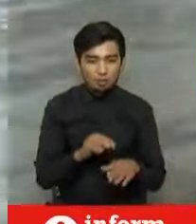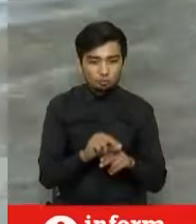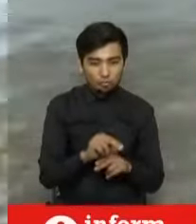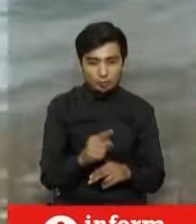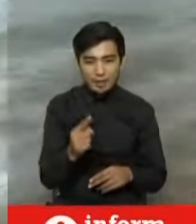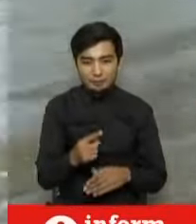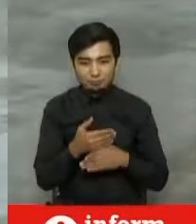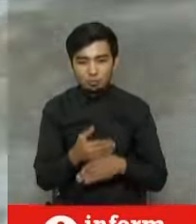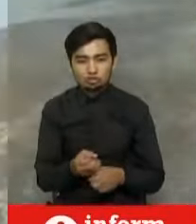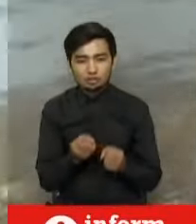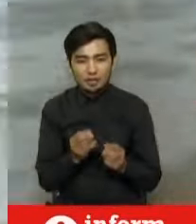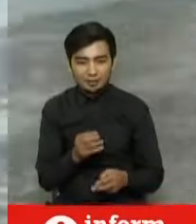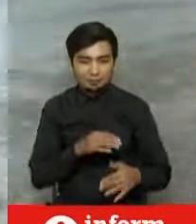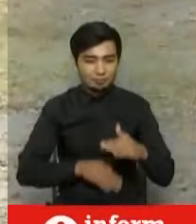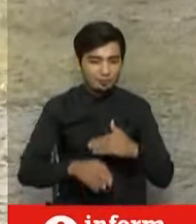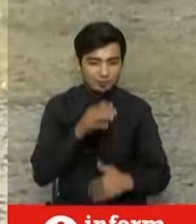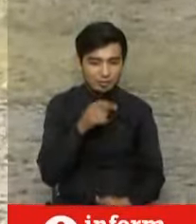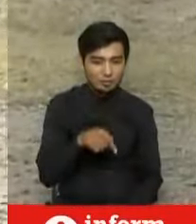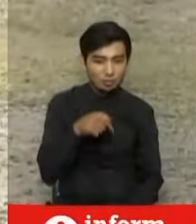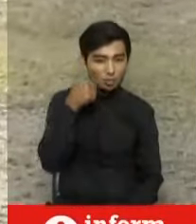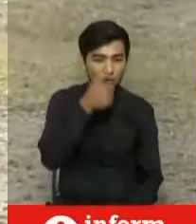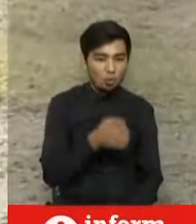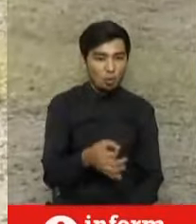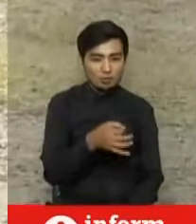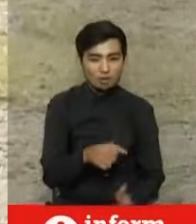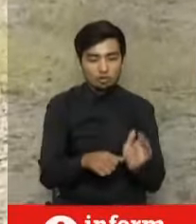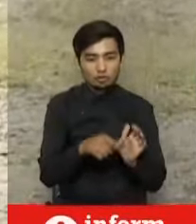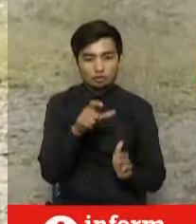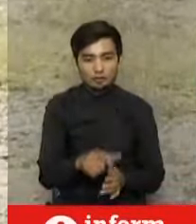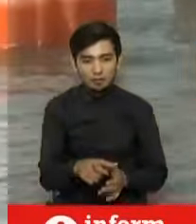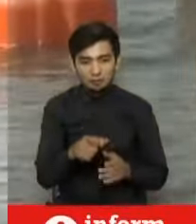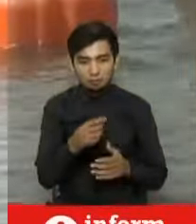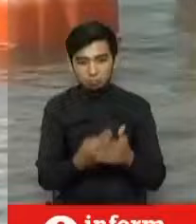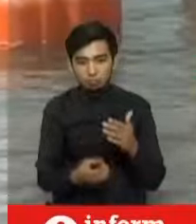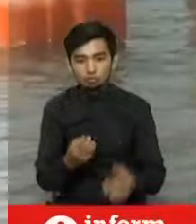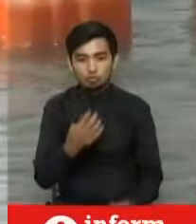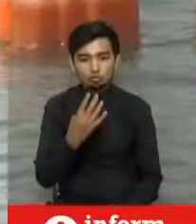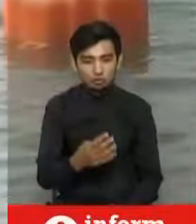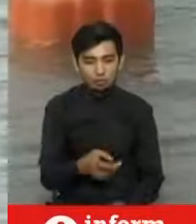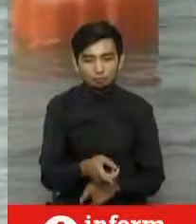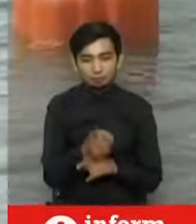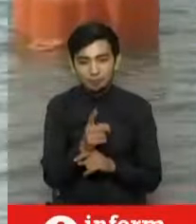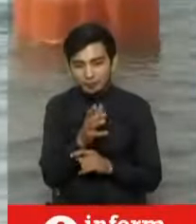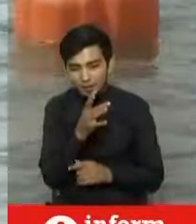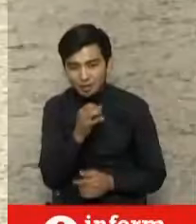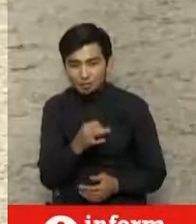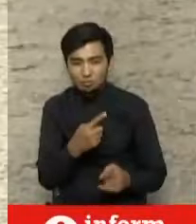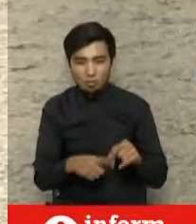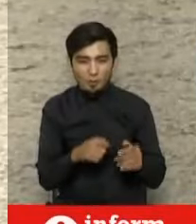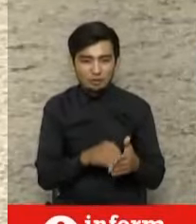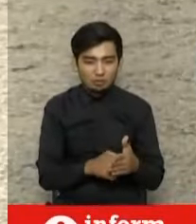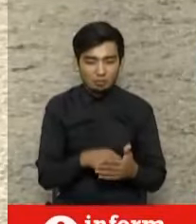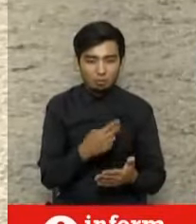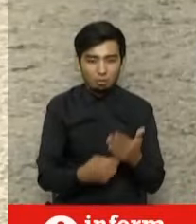медицинской помощи. Только во время купания в этом году в области утонули 6 человек, и еще 4 во время рыбалки и по другим причинам. Заступая